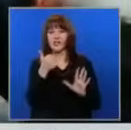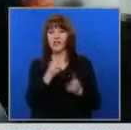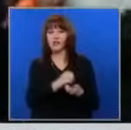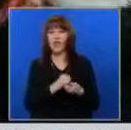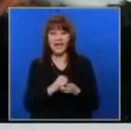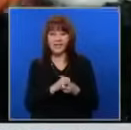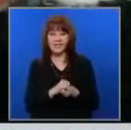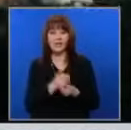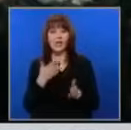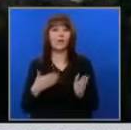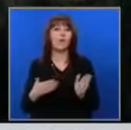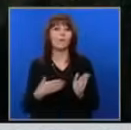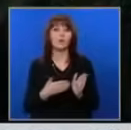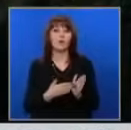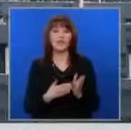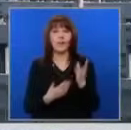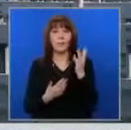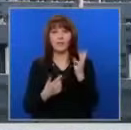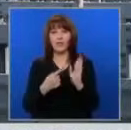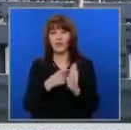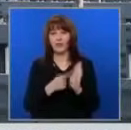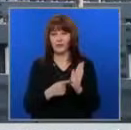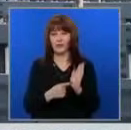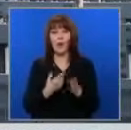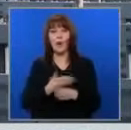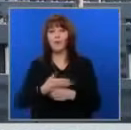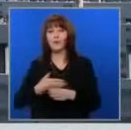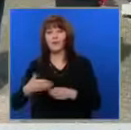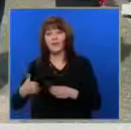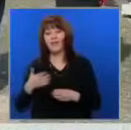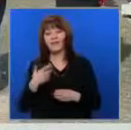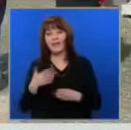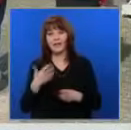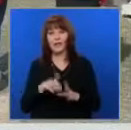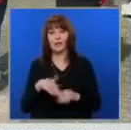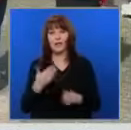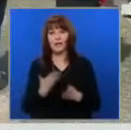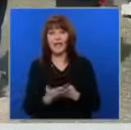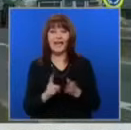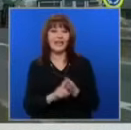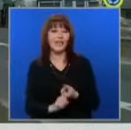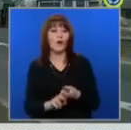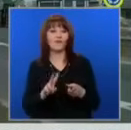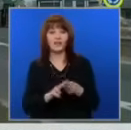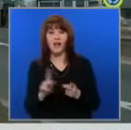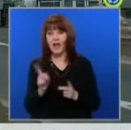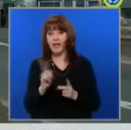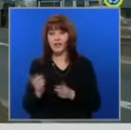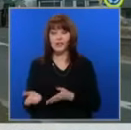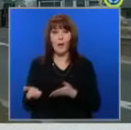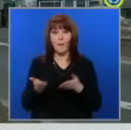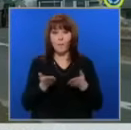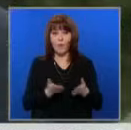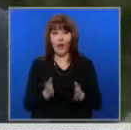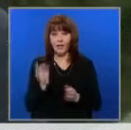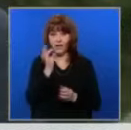против споразумението от три точки. Мотивът продължава да искат оставката на Кирил Вътев, а и не са били поканени на нито една от четирите срещи